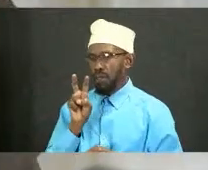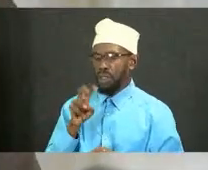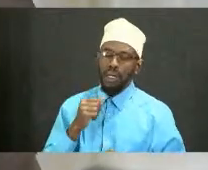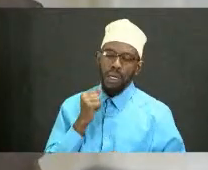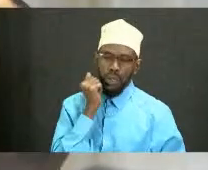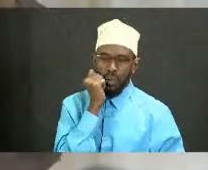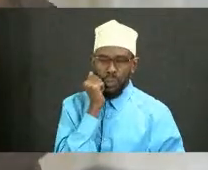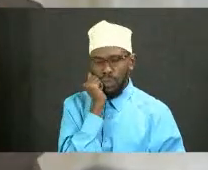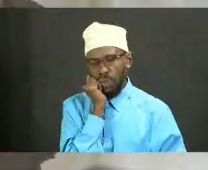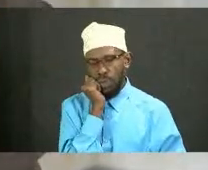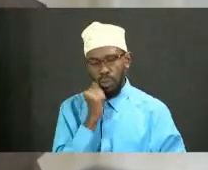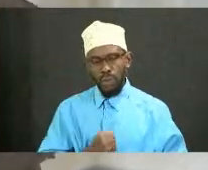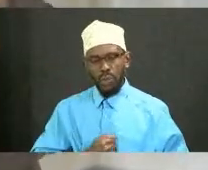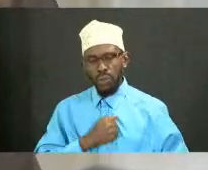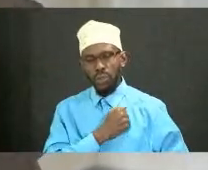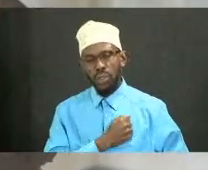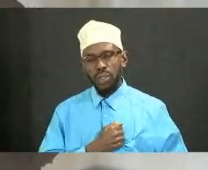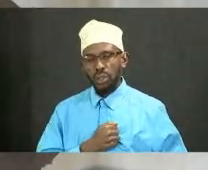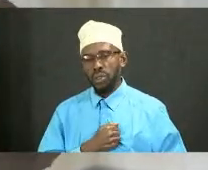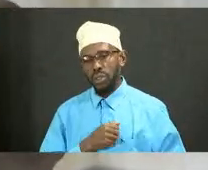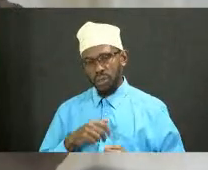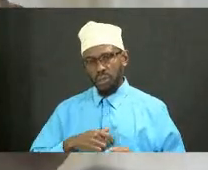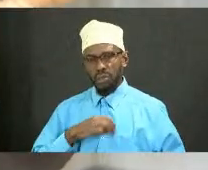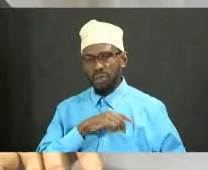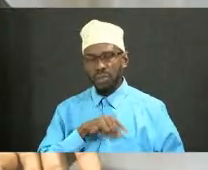unajionesha huruma, ili the self pity, so that people